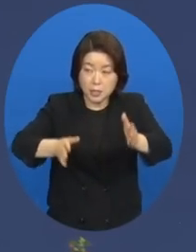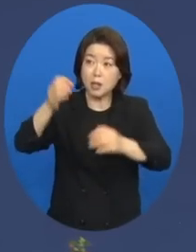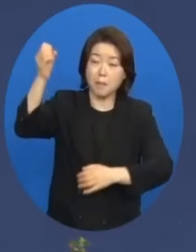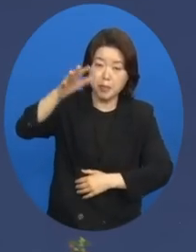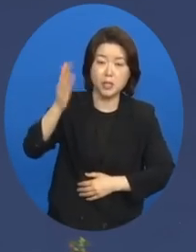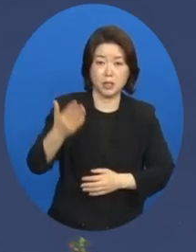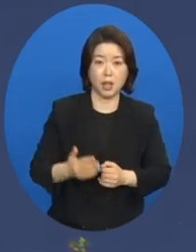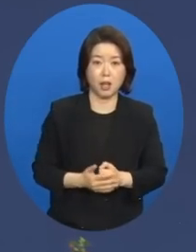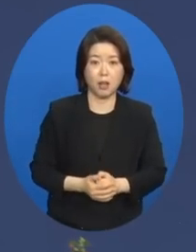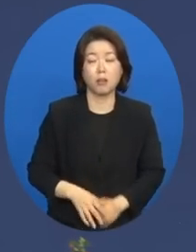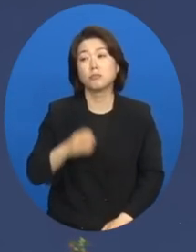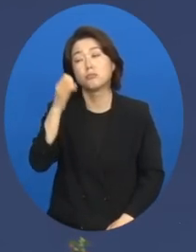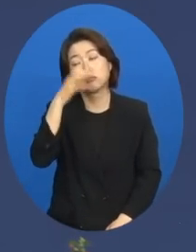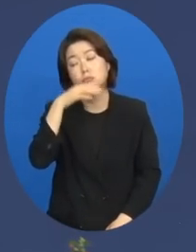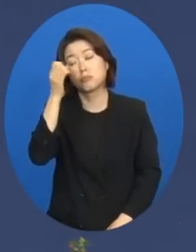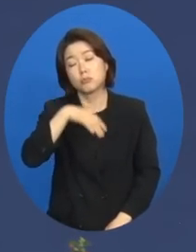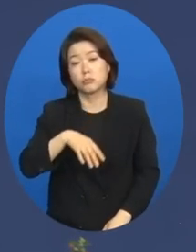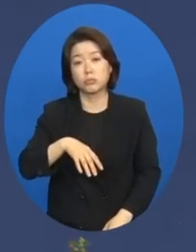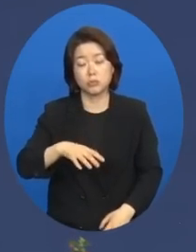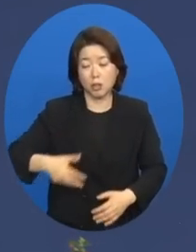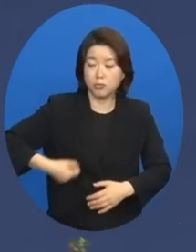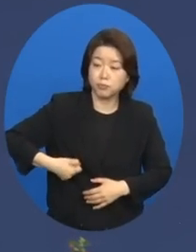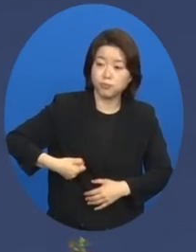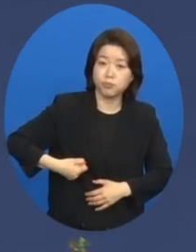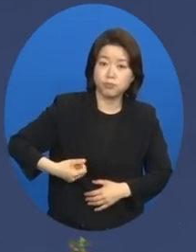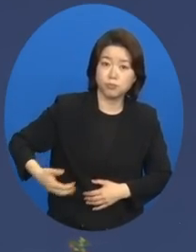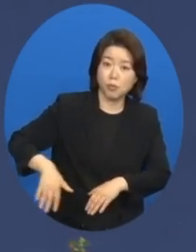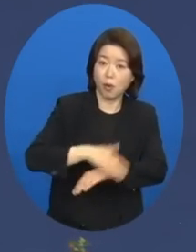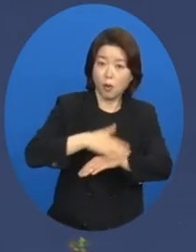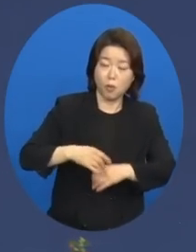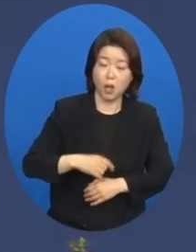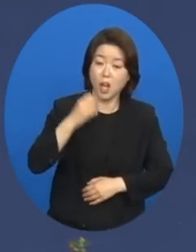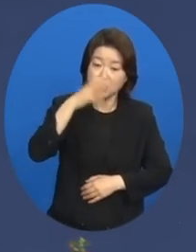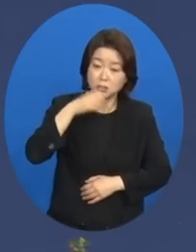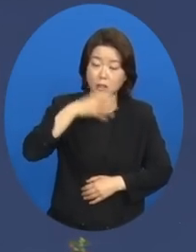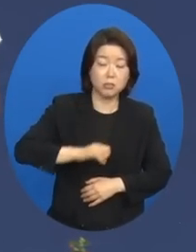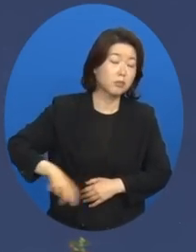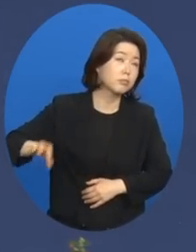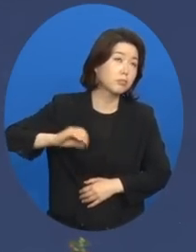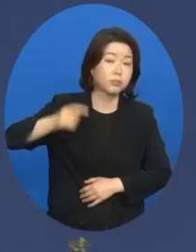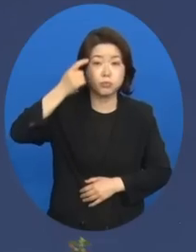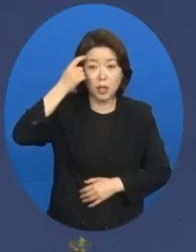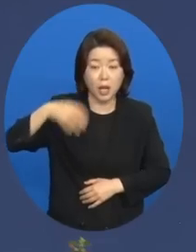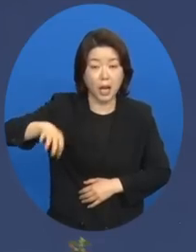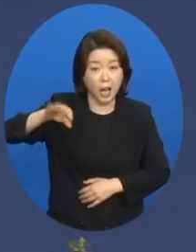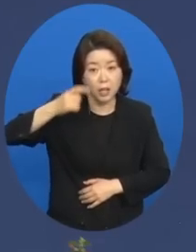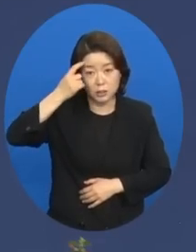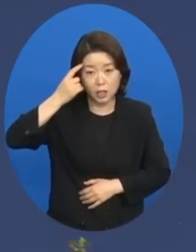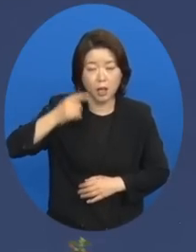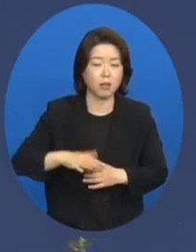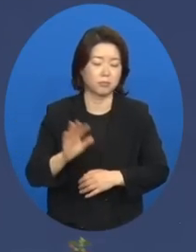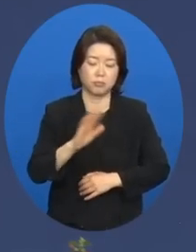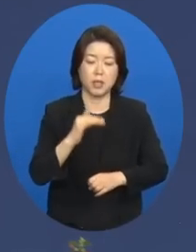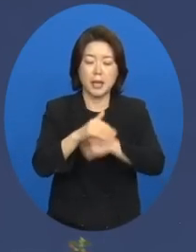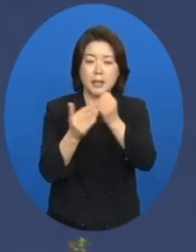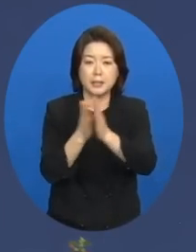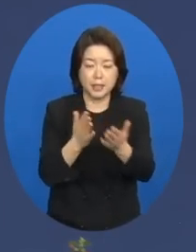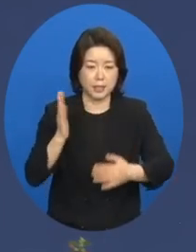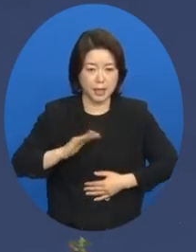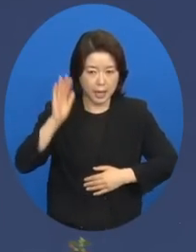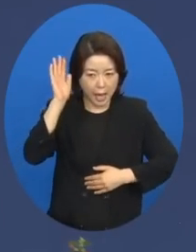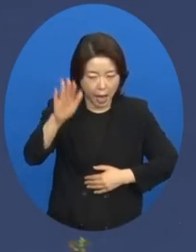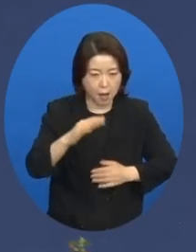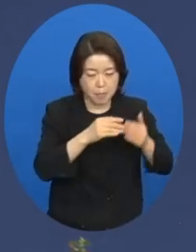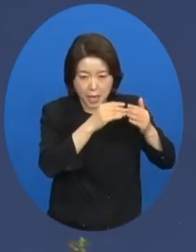우리가 대강 성경을 그냥 안고 다니고 지고 다니고 그냥 대강 취급을 해서 그렇지 이 성경을 내 인생의 가이드로 내